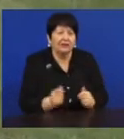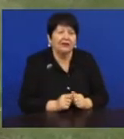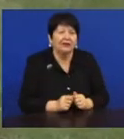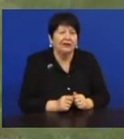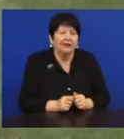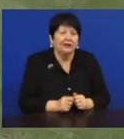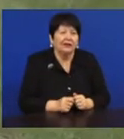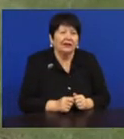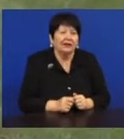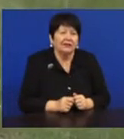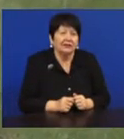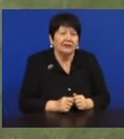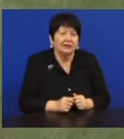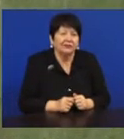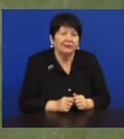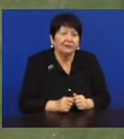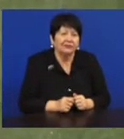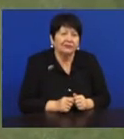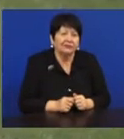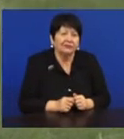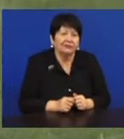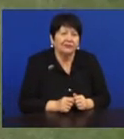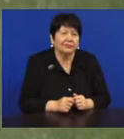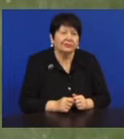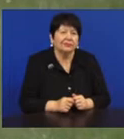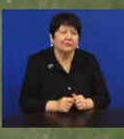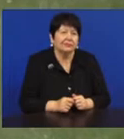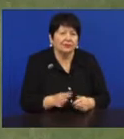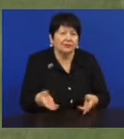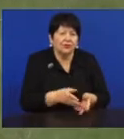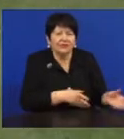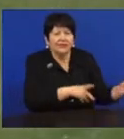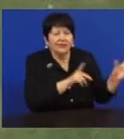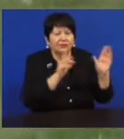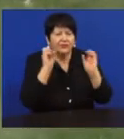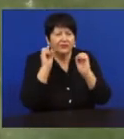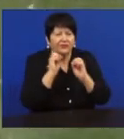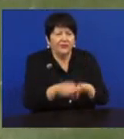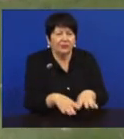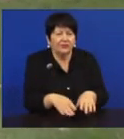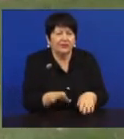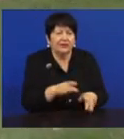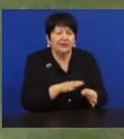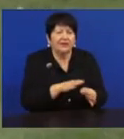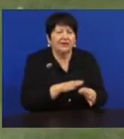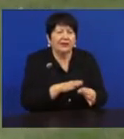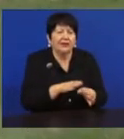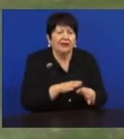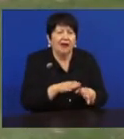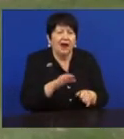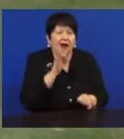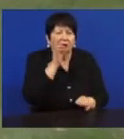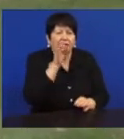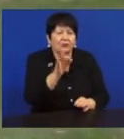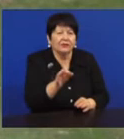resturi de construcție, resturi vegetale și resturi animale, tot se duce aici. Și atunci când tinerii ăștia au privit,